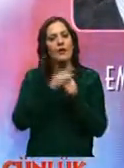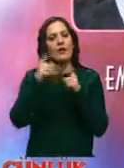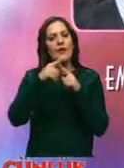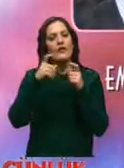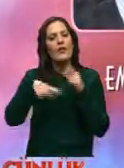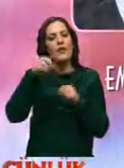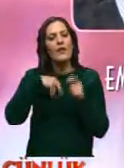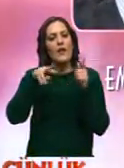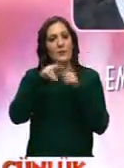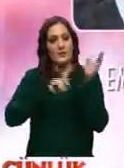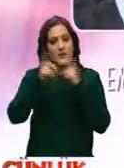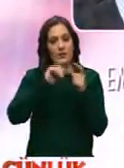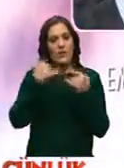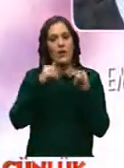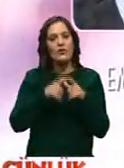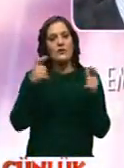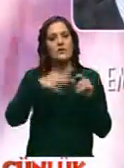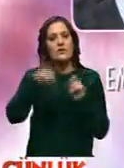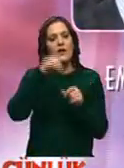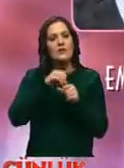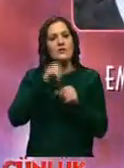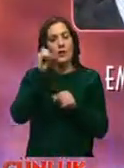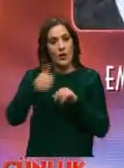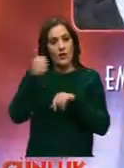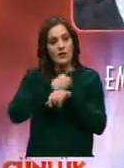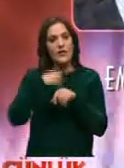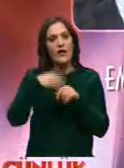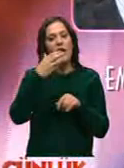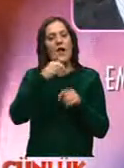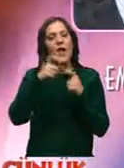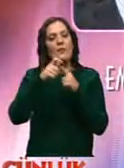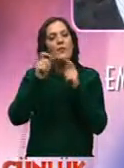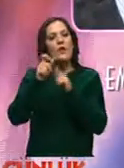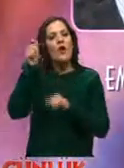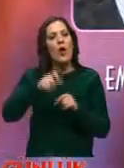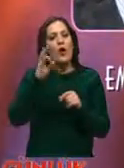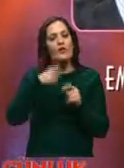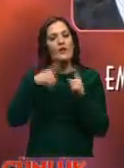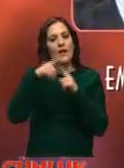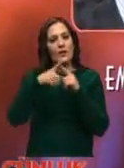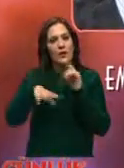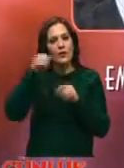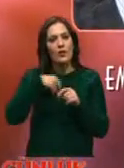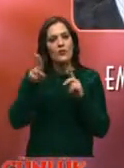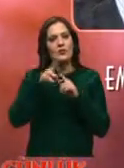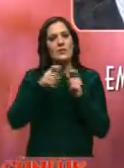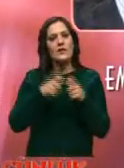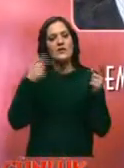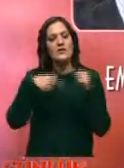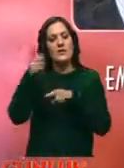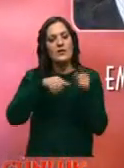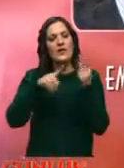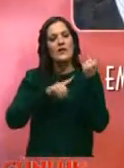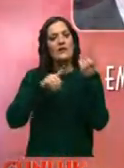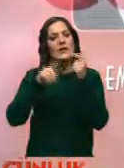Teknokent Animasyon Teknolojileri ve Oyun Geliştirme Merkezi Yöneticisi Emek Kepenek ve ODTÜ Teknokent Kurumsal Gelişim Direktörü İlknur İlkyaz